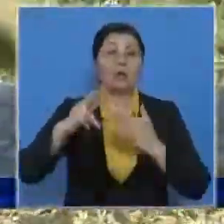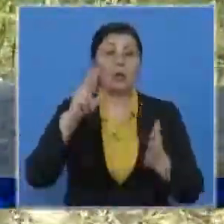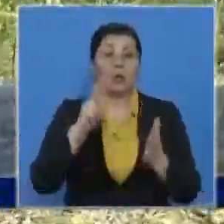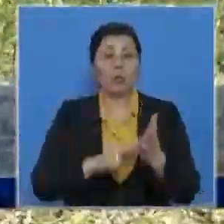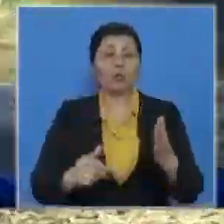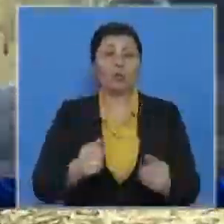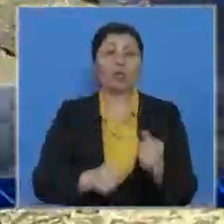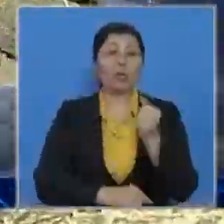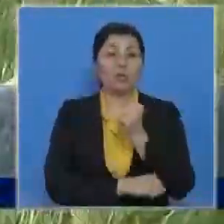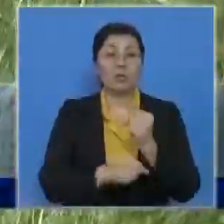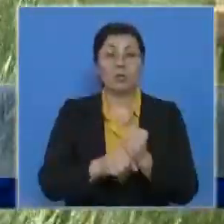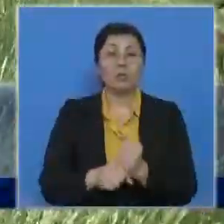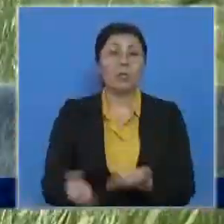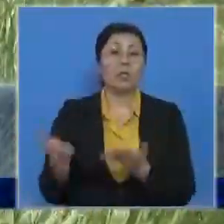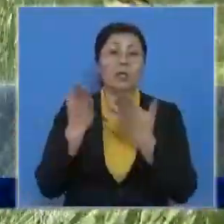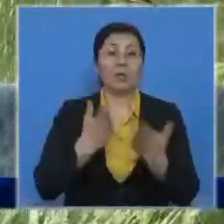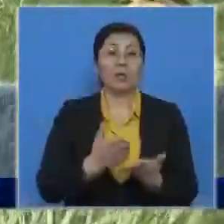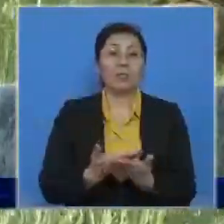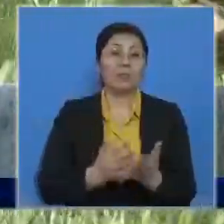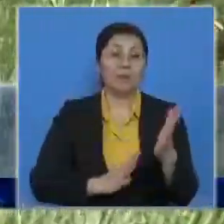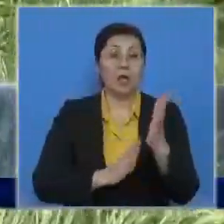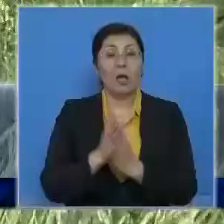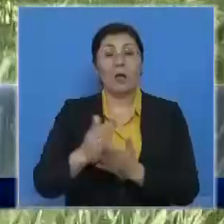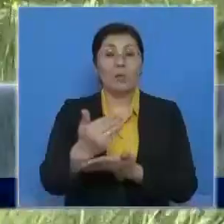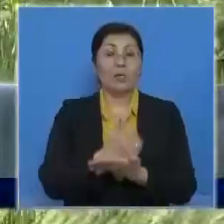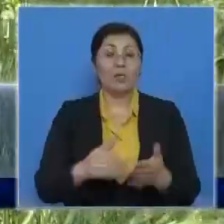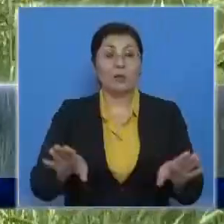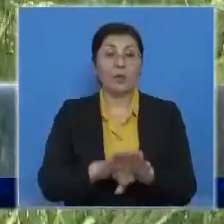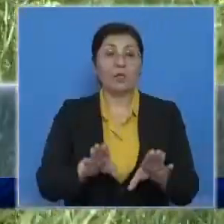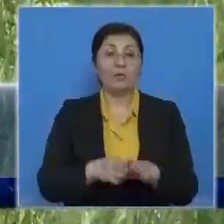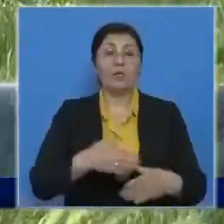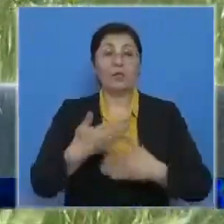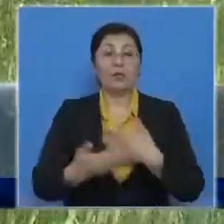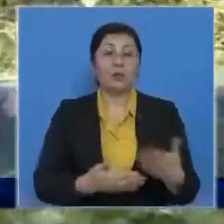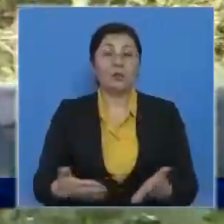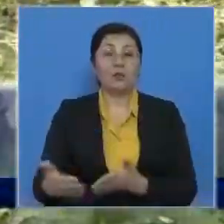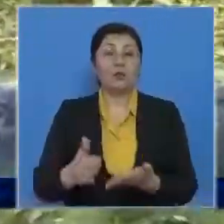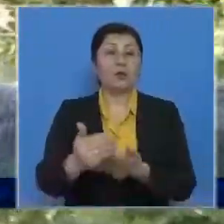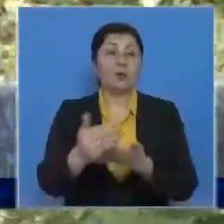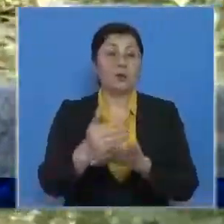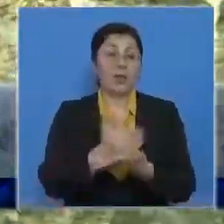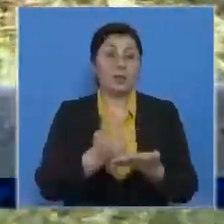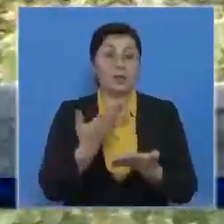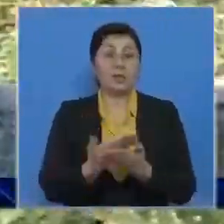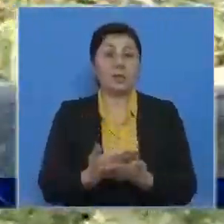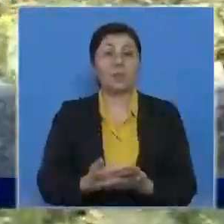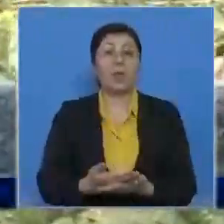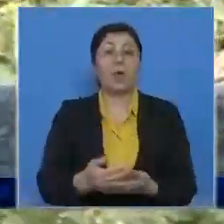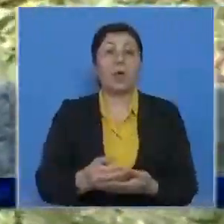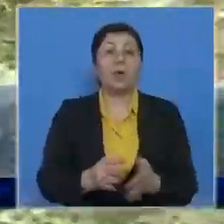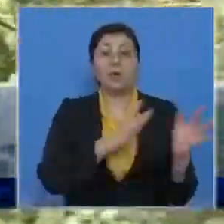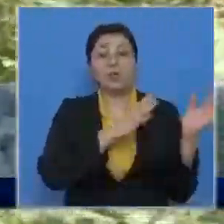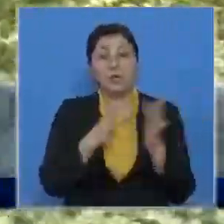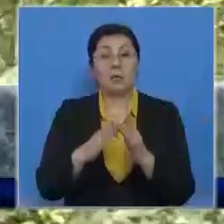шақты жұмысшы жұмылдырылған. Олар арам шөпті жұлумен қатар жаяу жүргінші жолын тазалайды. Саябақтардағы орындықты жуып